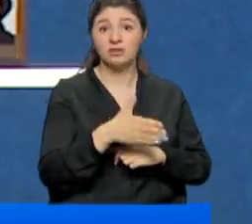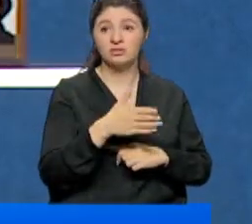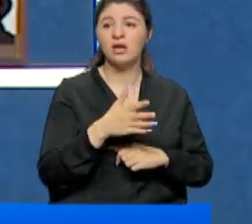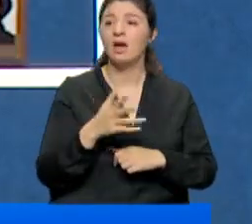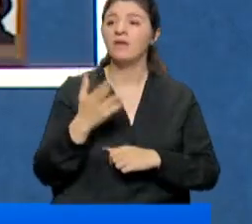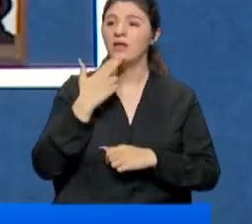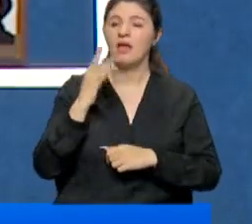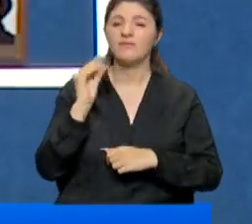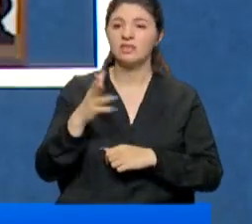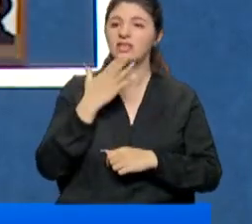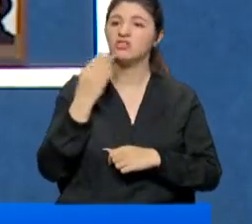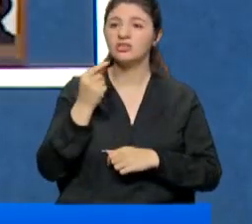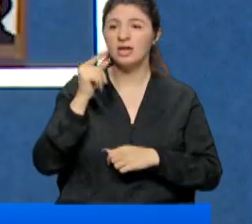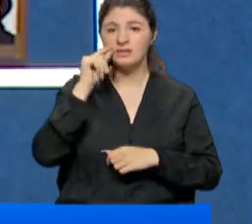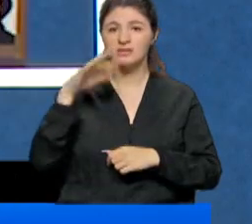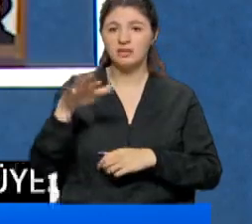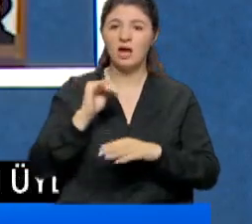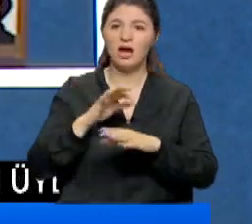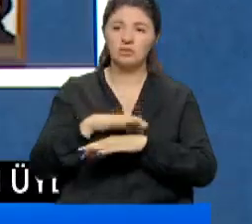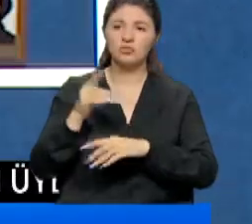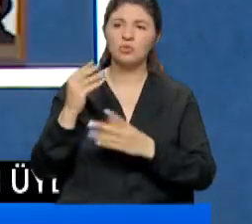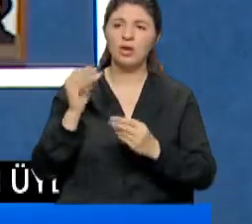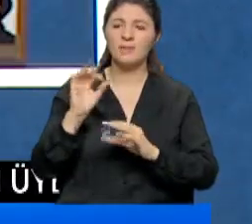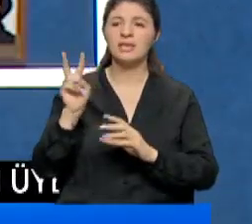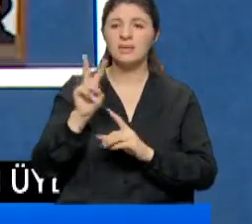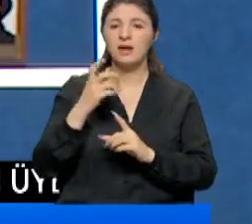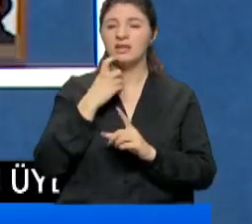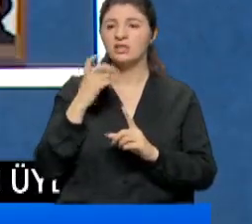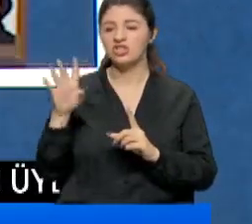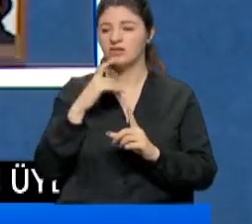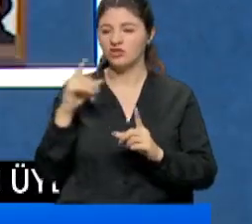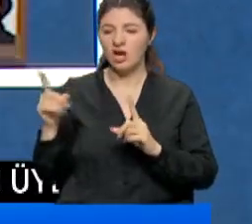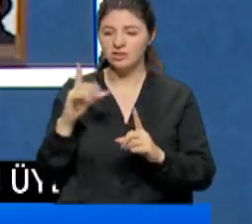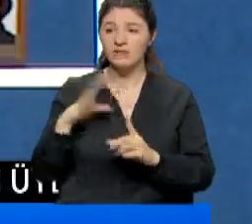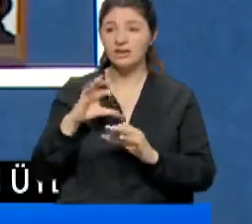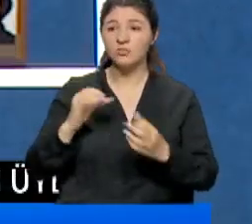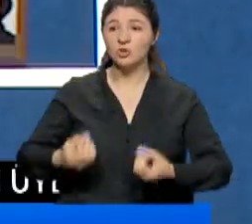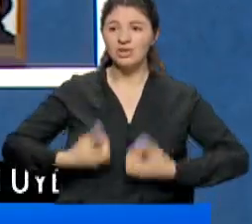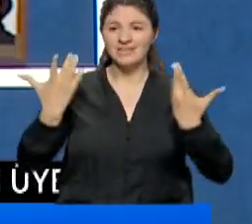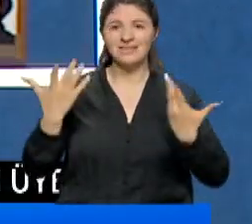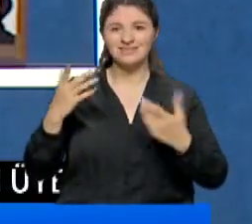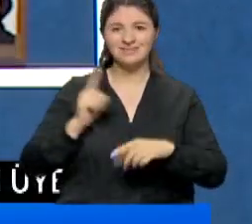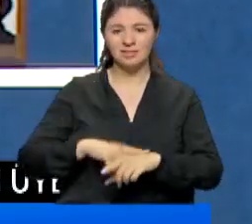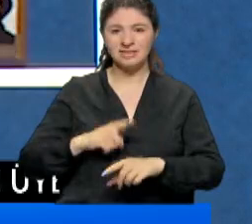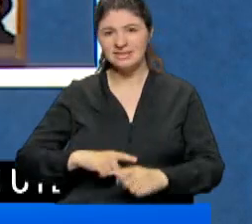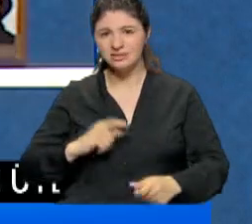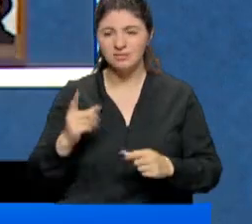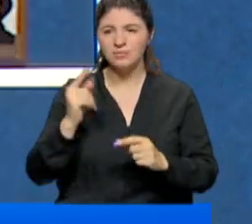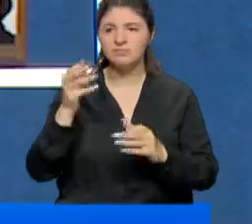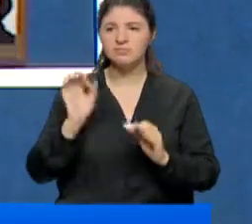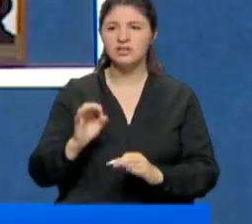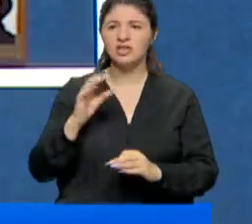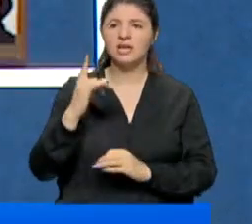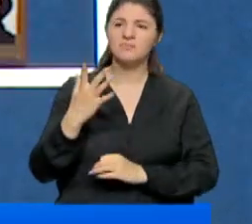çok daha çok Geriliyorum genç insanların hastalığı o çok önemli 20-40 yaş arasında etkiliyor tam üretken çağda biraz